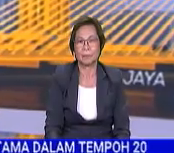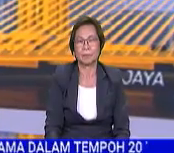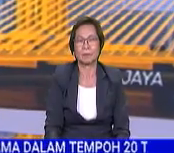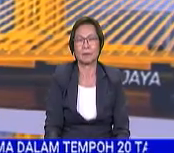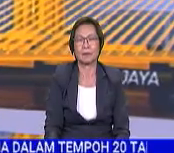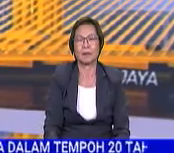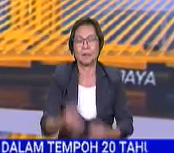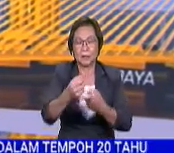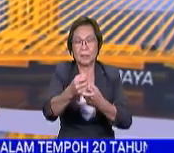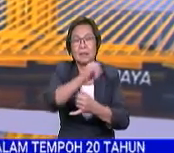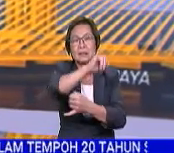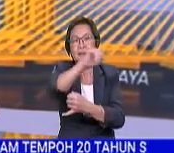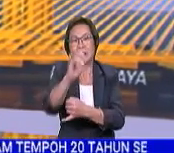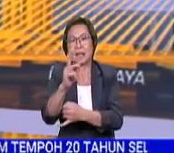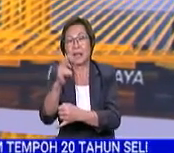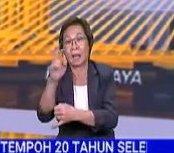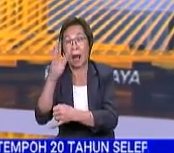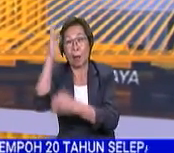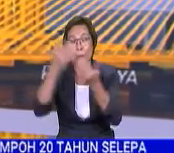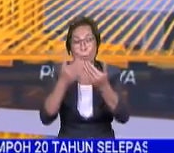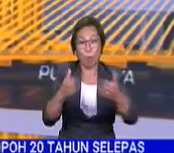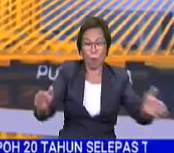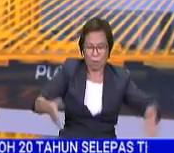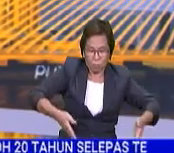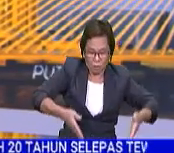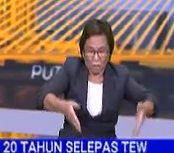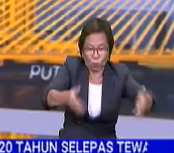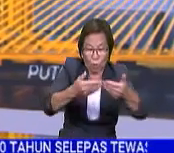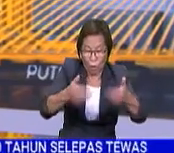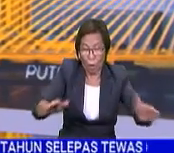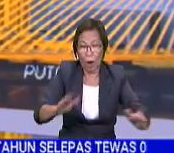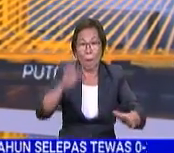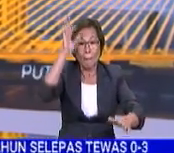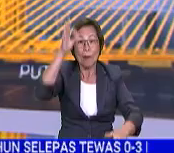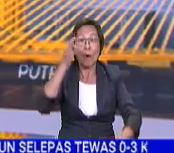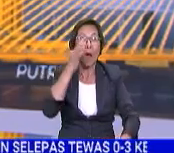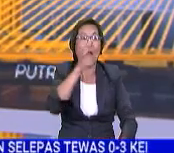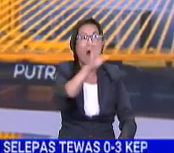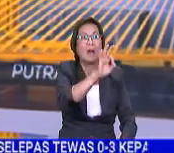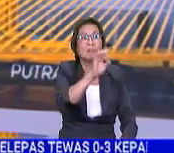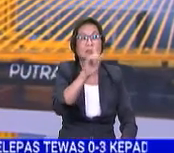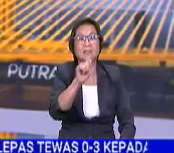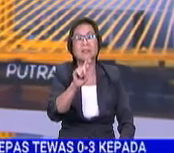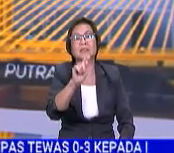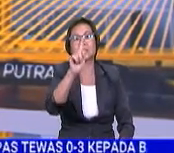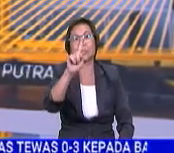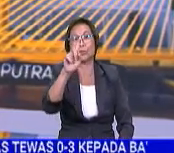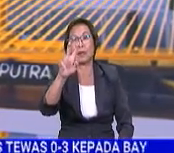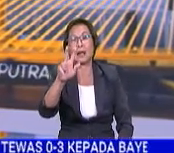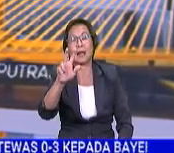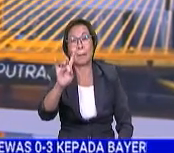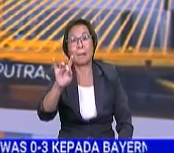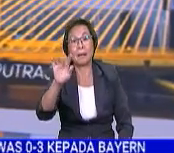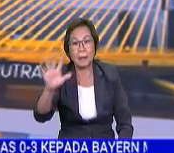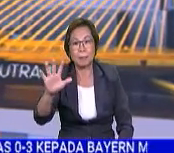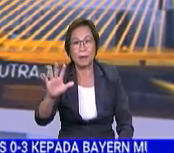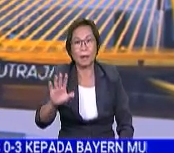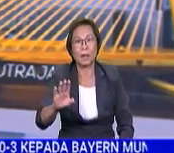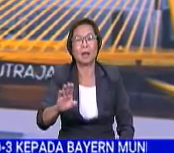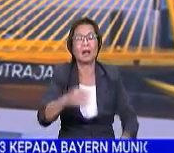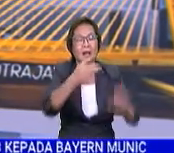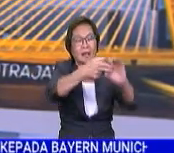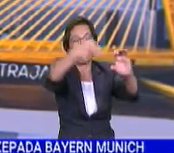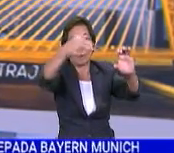Seterusnya, Jabatan Kerja Raya JKR akan membuka semula laluan Persekutuan FT185 Jalan Simpang Pulai Blue Valley